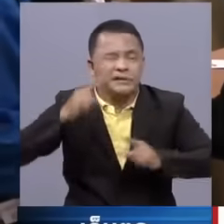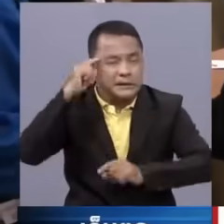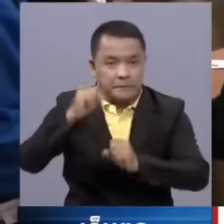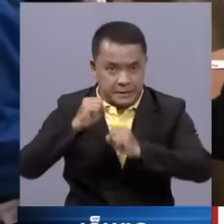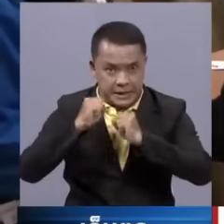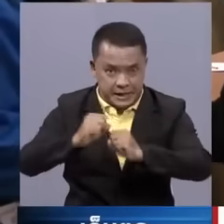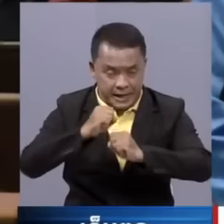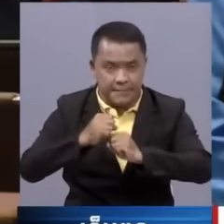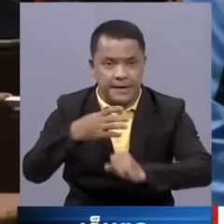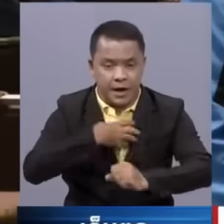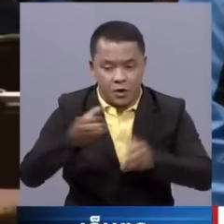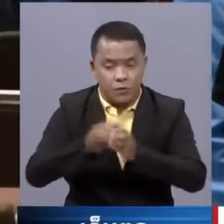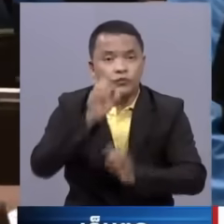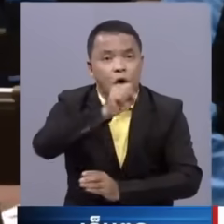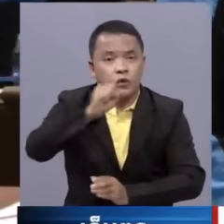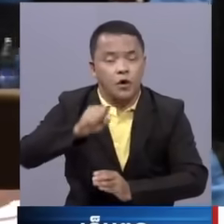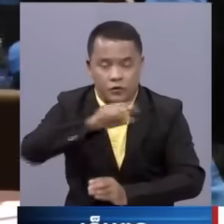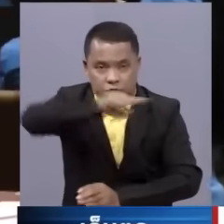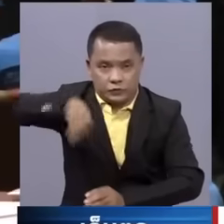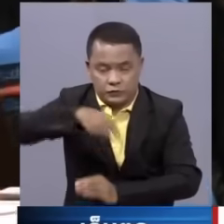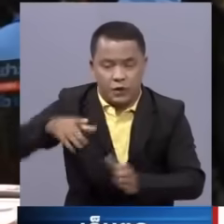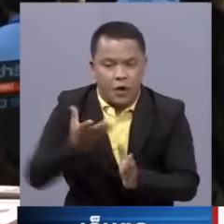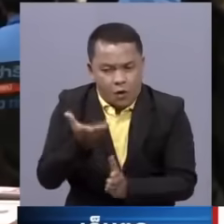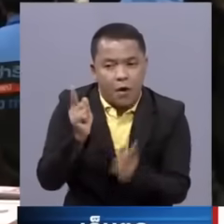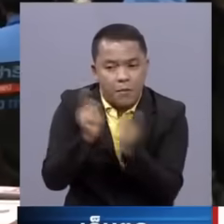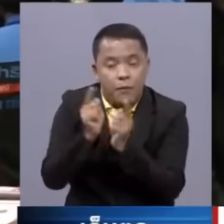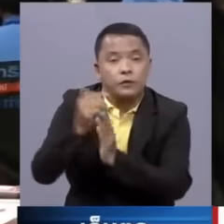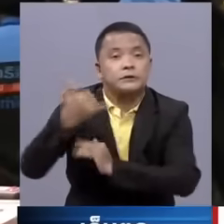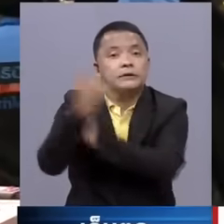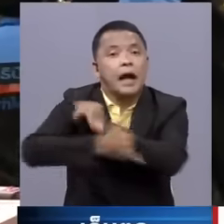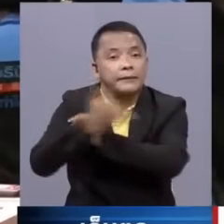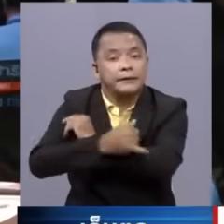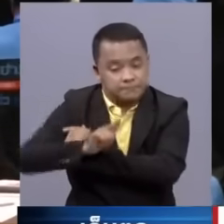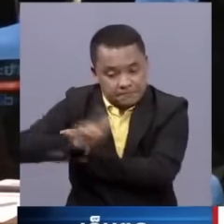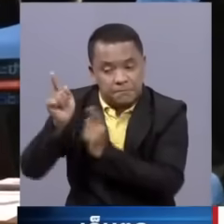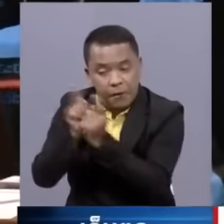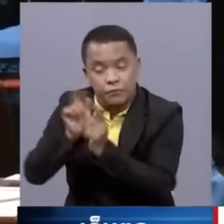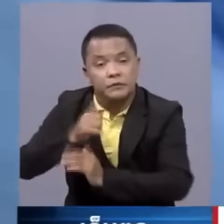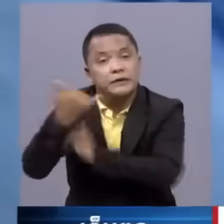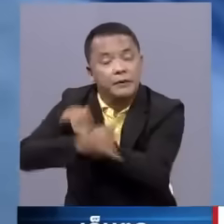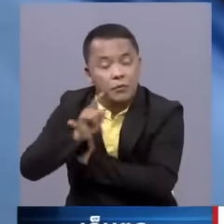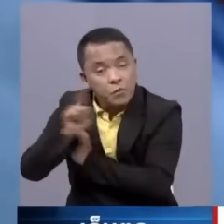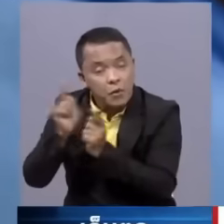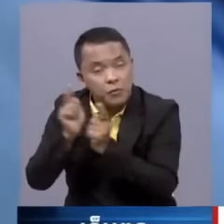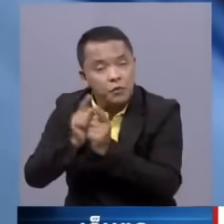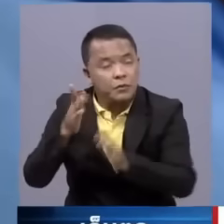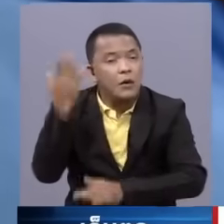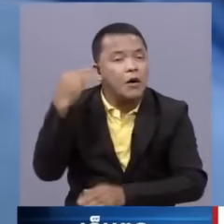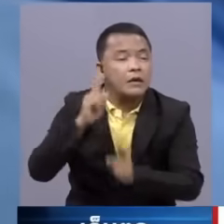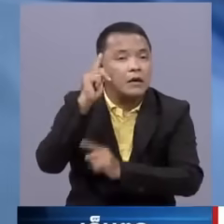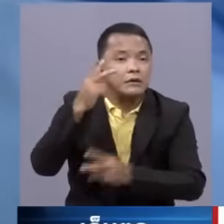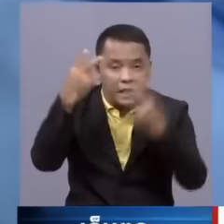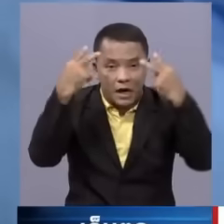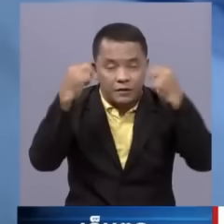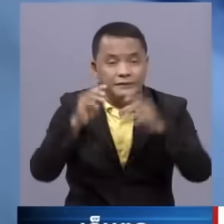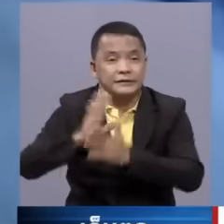พยายามจากแกนนำสสของเสียต่อขอไปพบคนแดนไกลอีกครั้งนึงหลังจากก่อนหน้านี้มีกระแสข่าวว่านายก